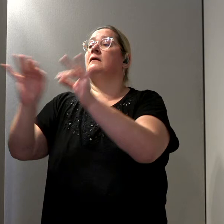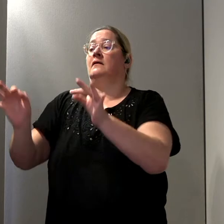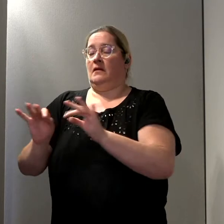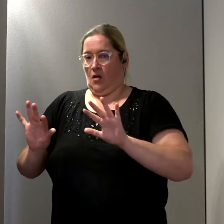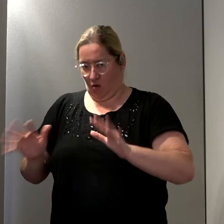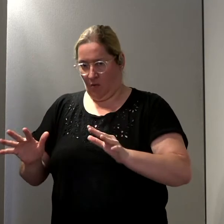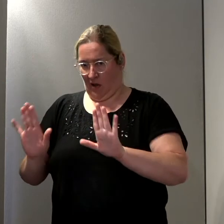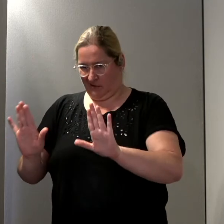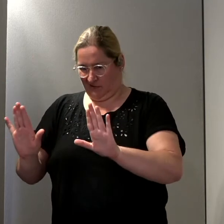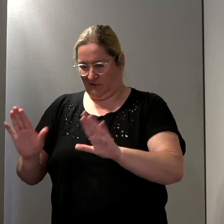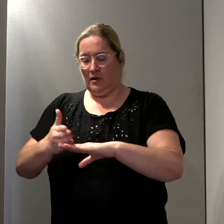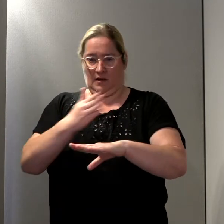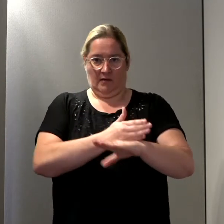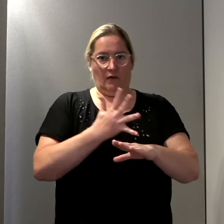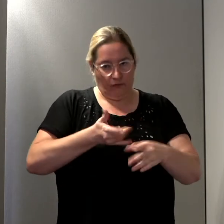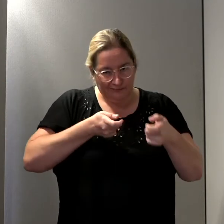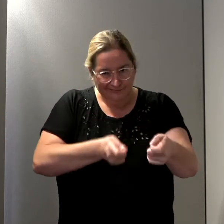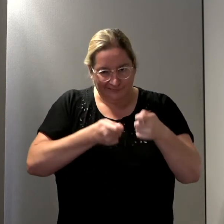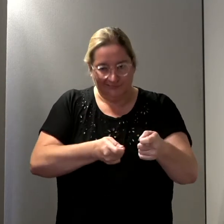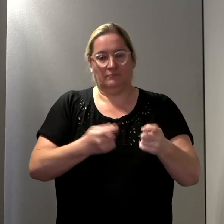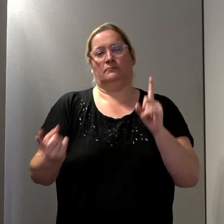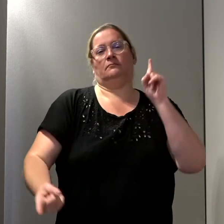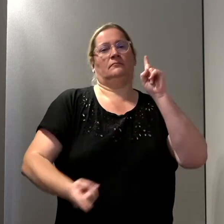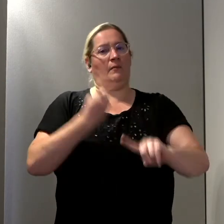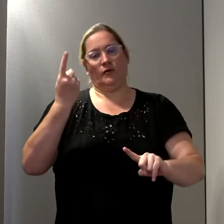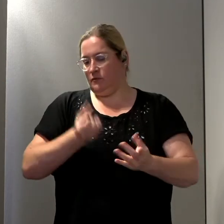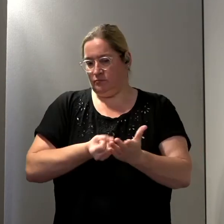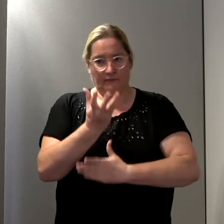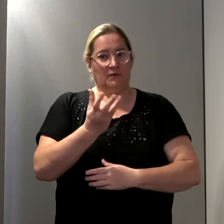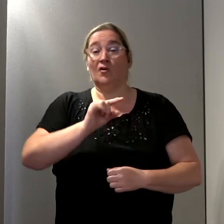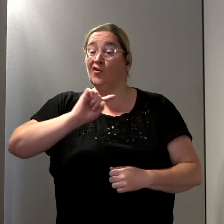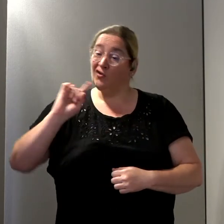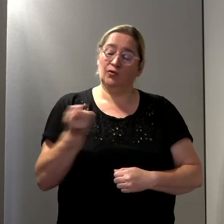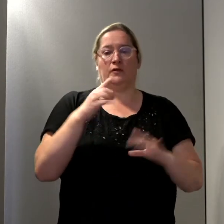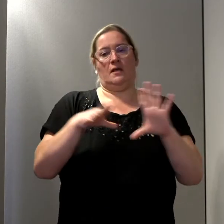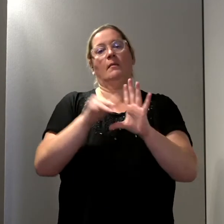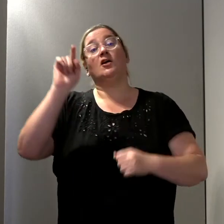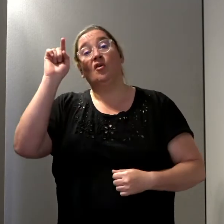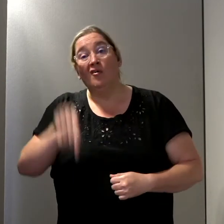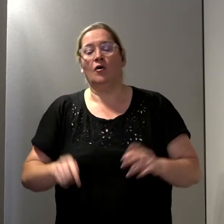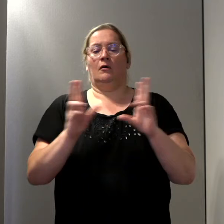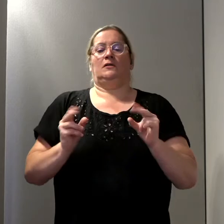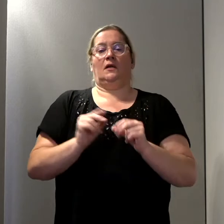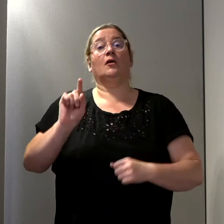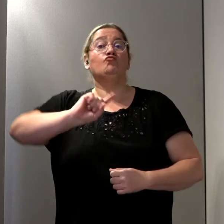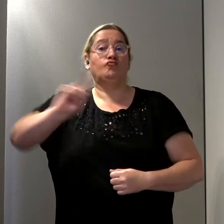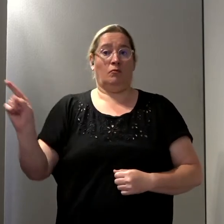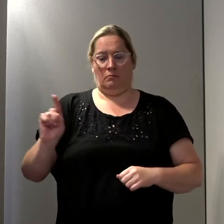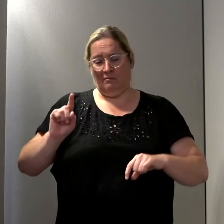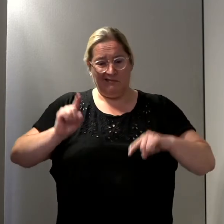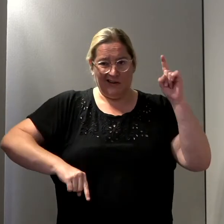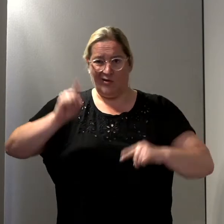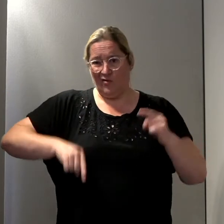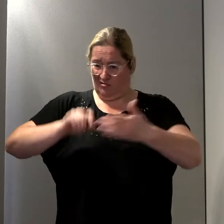veux insister sur quelque chose qui est vraiment très important. Toutes les images ne sont pas à décrire. Bien souvent, le texte